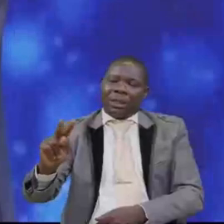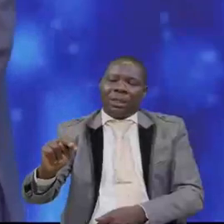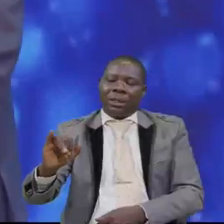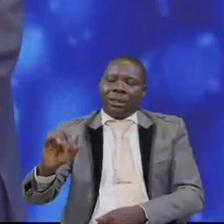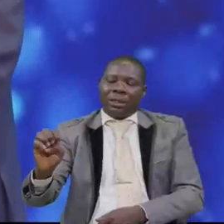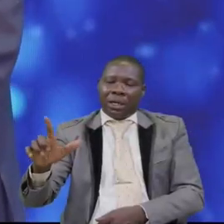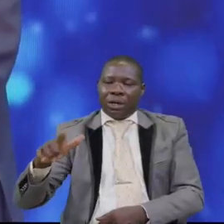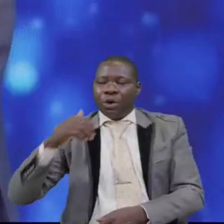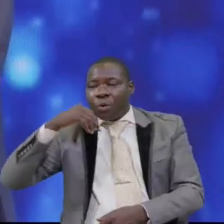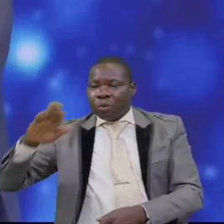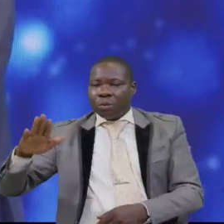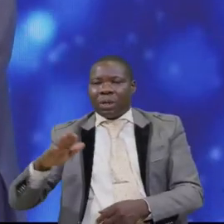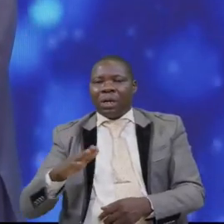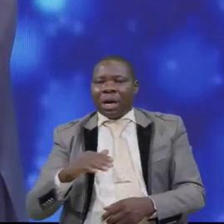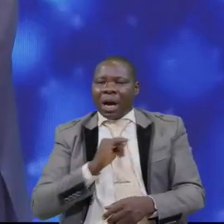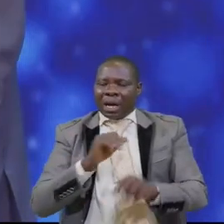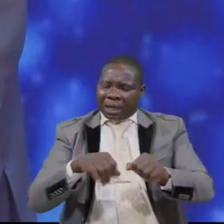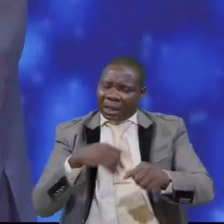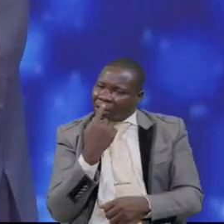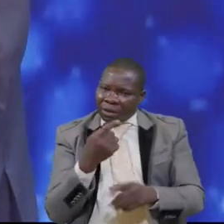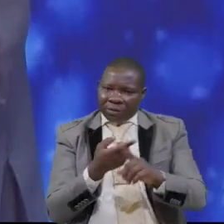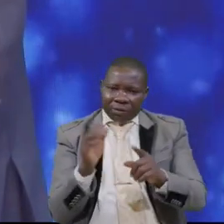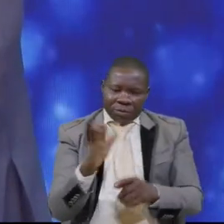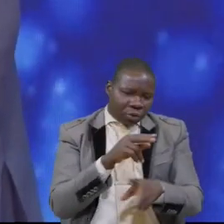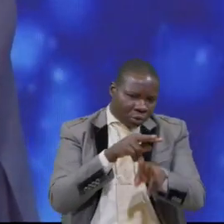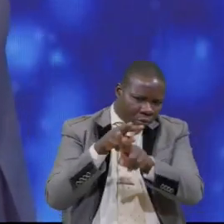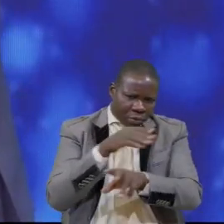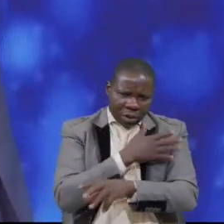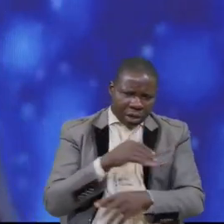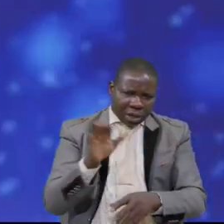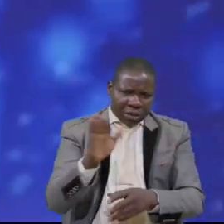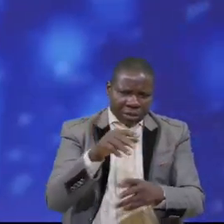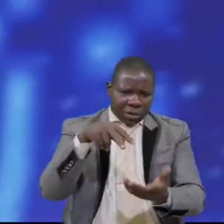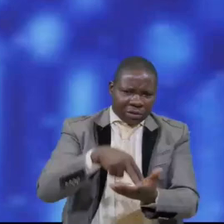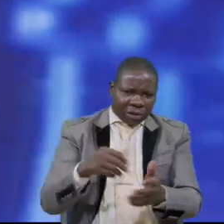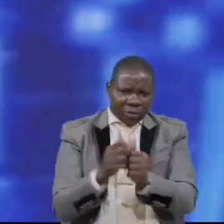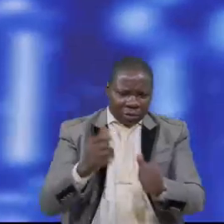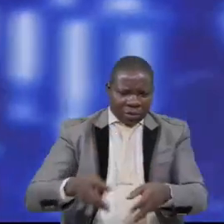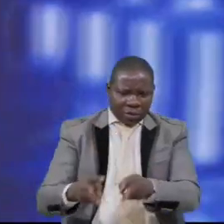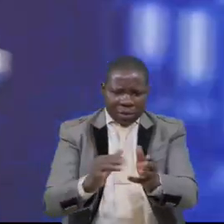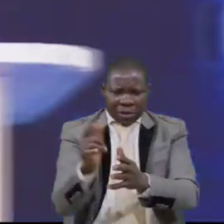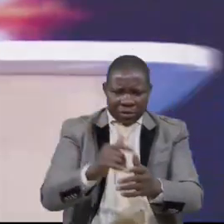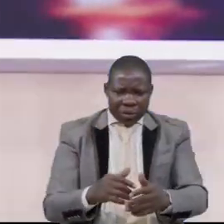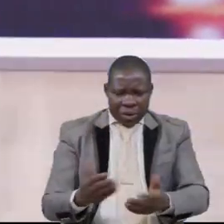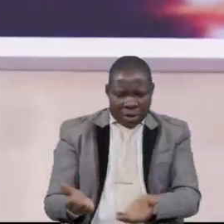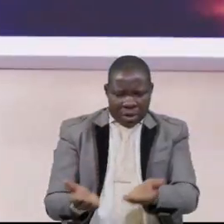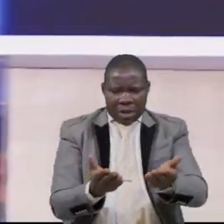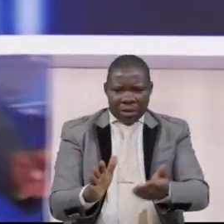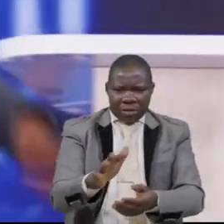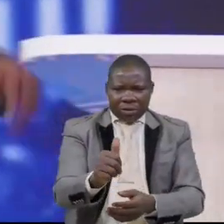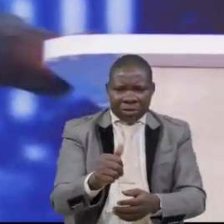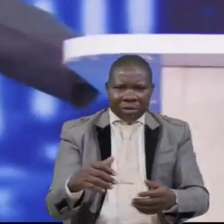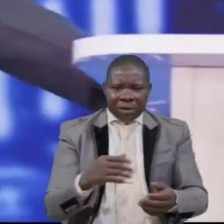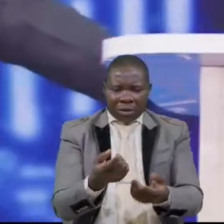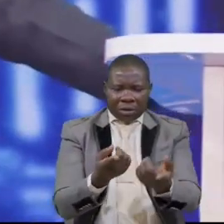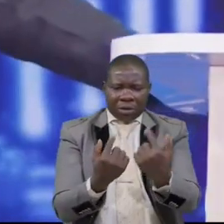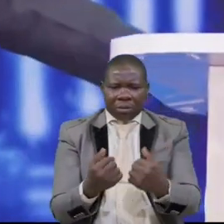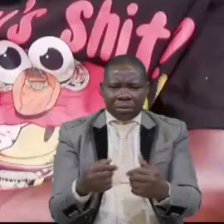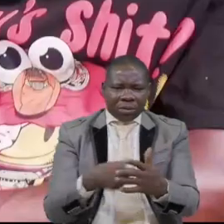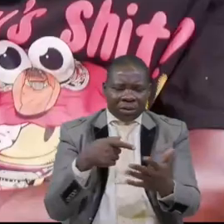ton regard je vois dans ta dans ton positionnement je vois tel que tu te comportes ah viens viens voici un autre